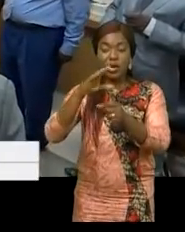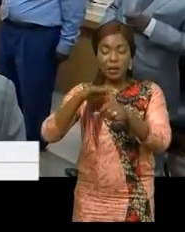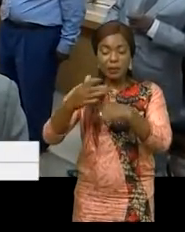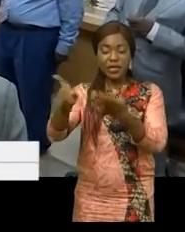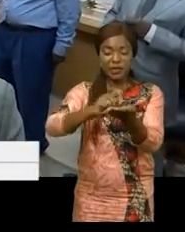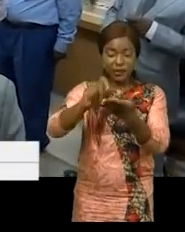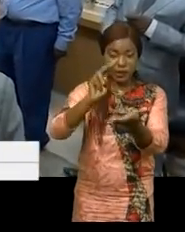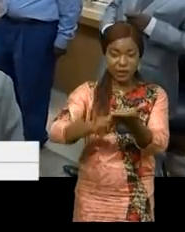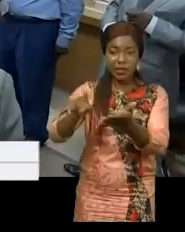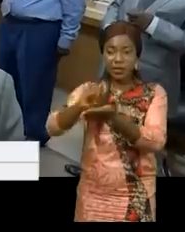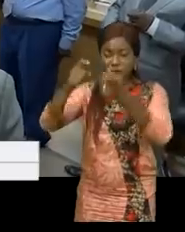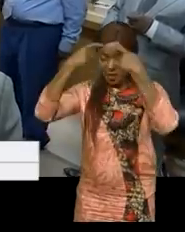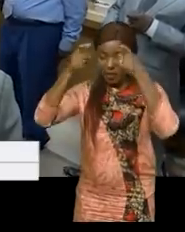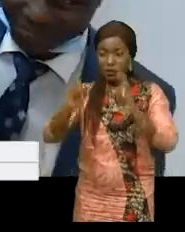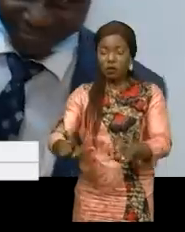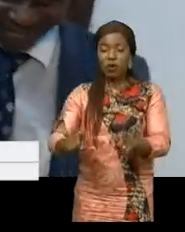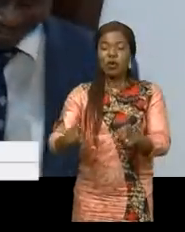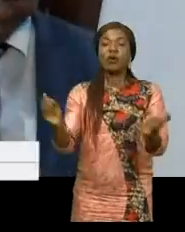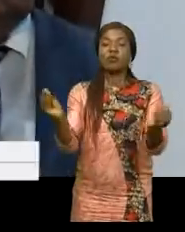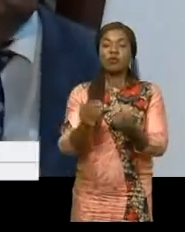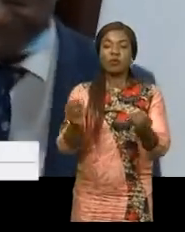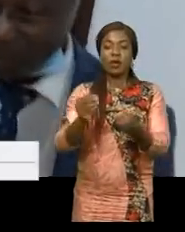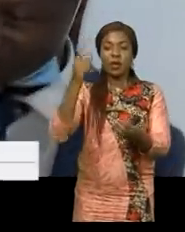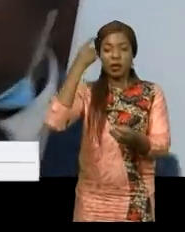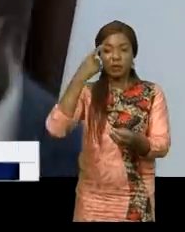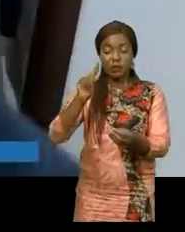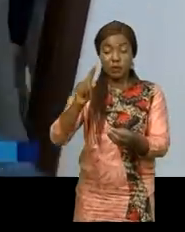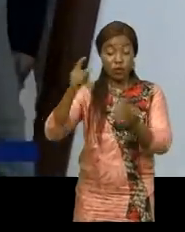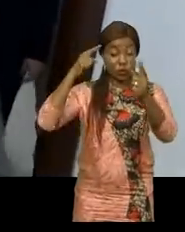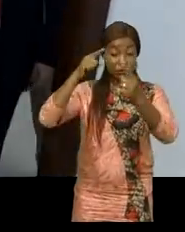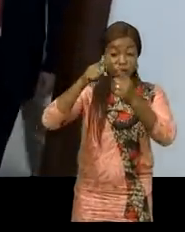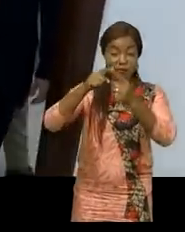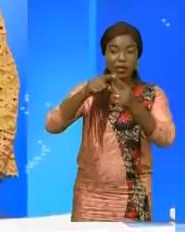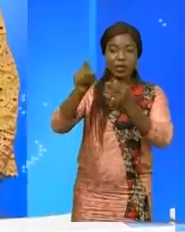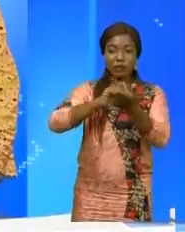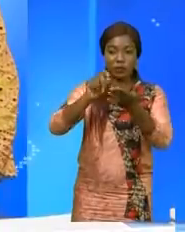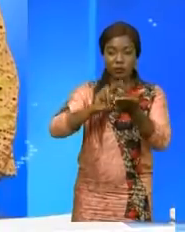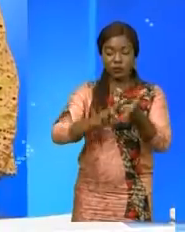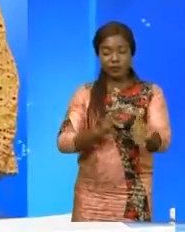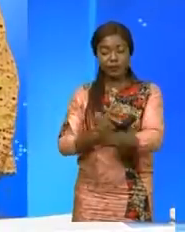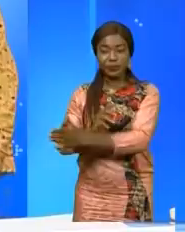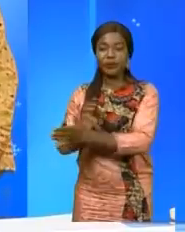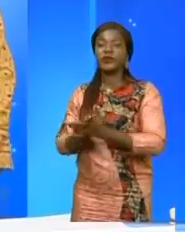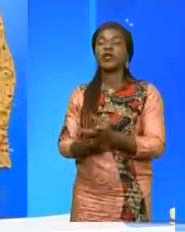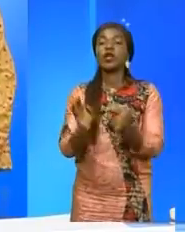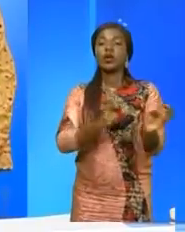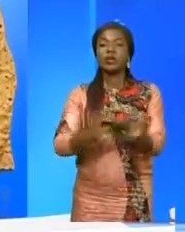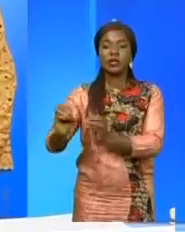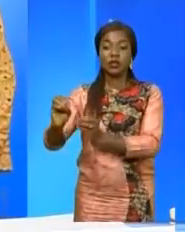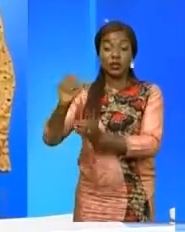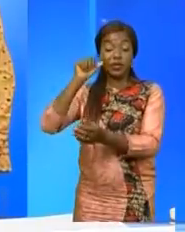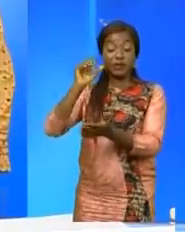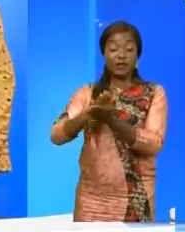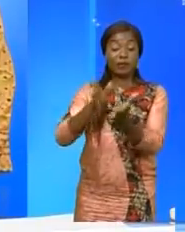protocole d'accord tout en mettant un accent particulier sur l'objet dudit protocole d'accord les organisations féminines des